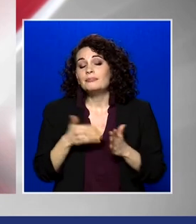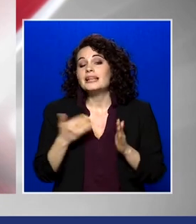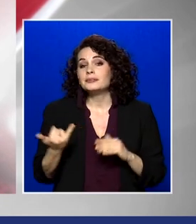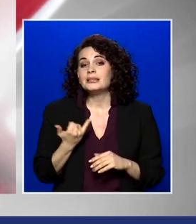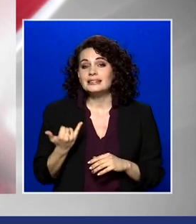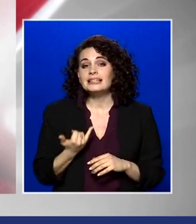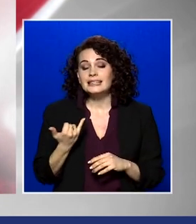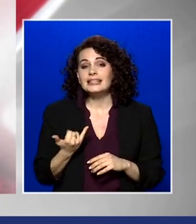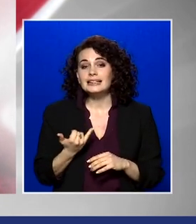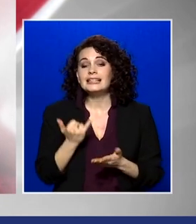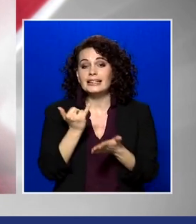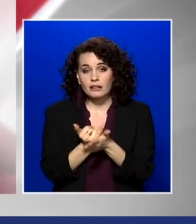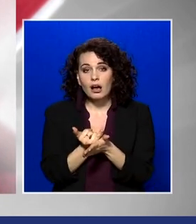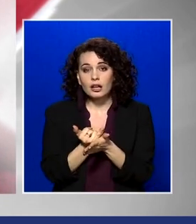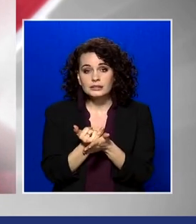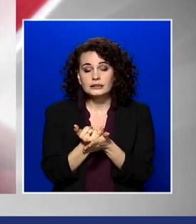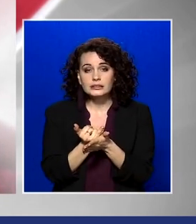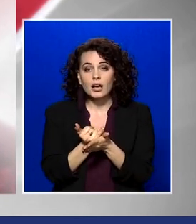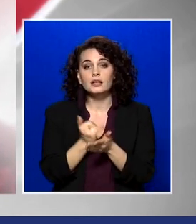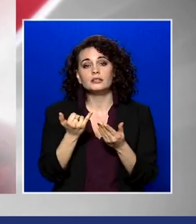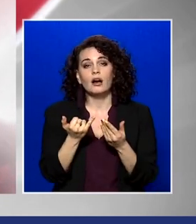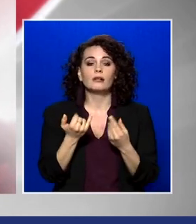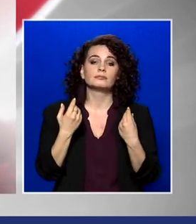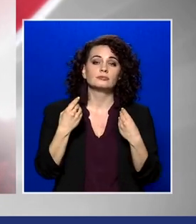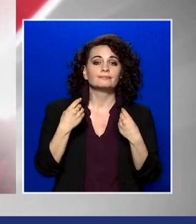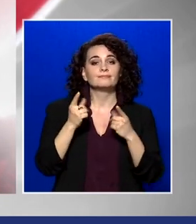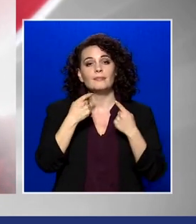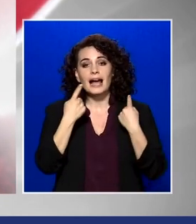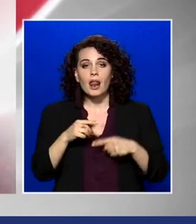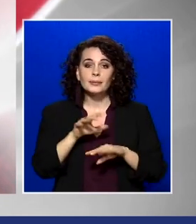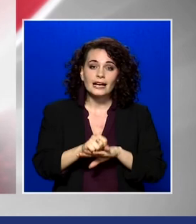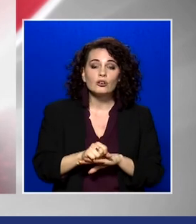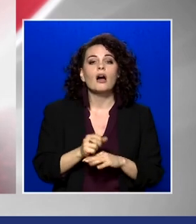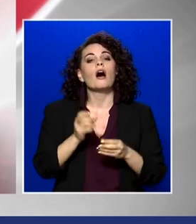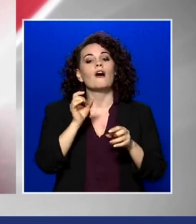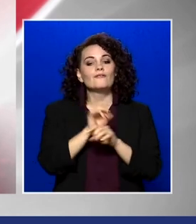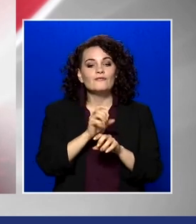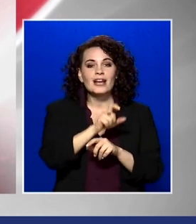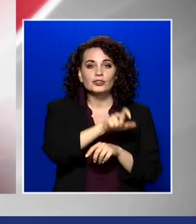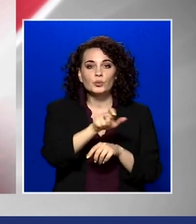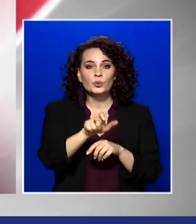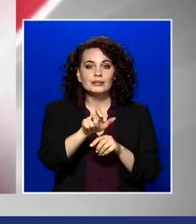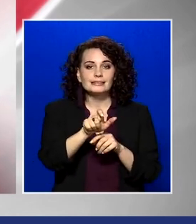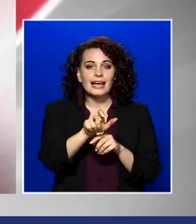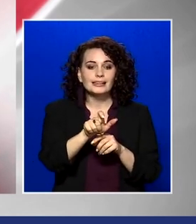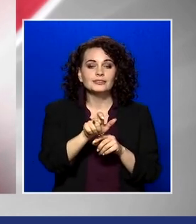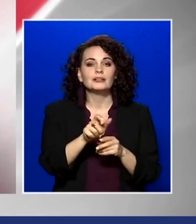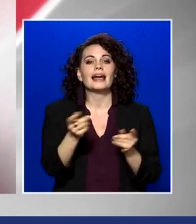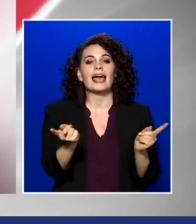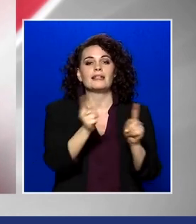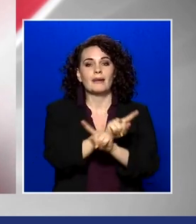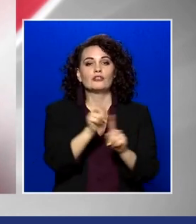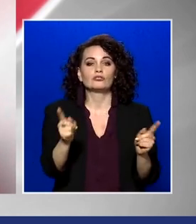mindig igaz az a tézisünk, hogy az megfertőzöttek egymásnak adják át